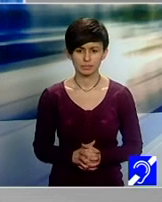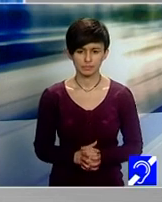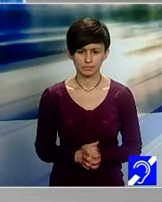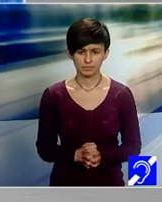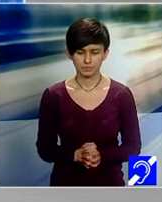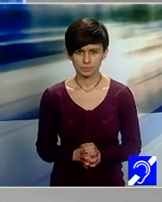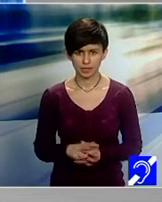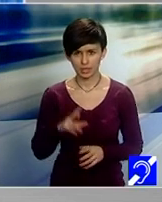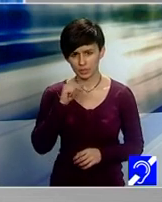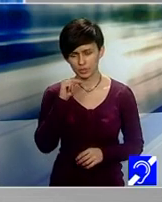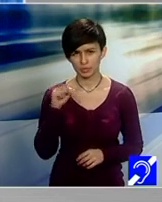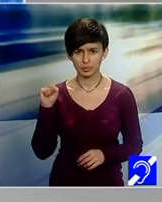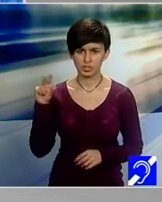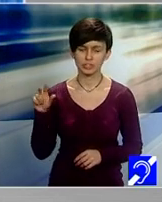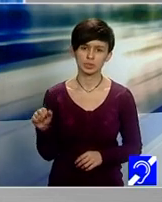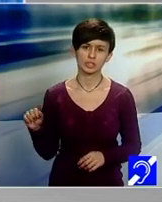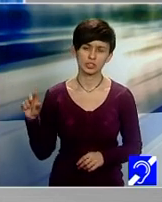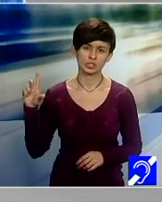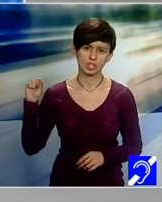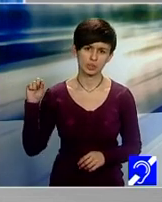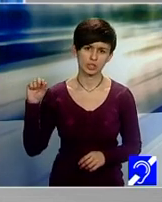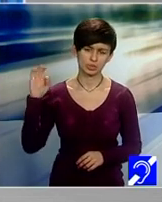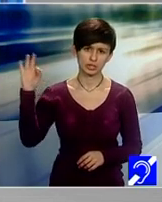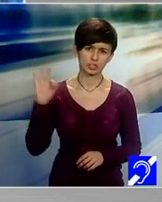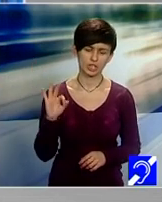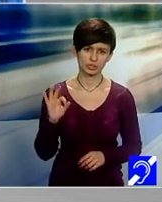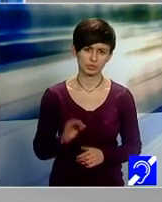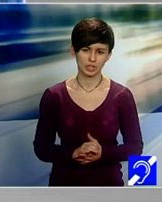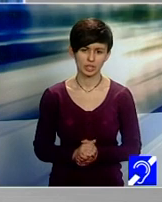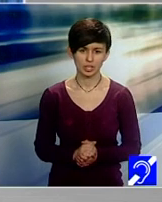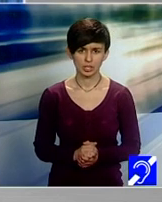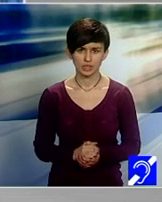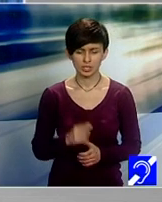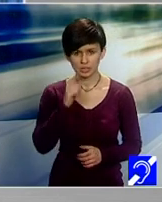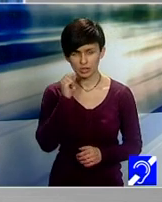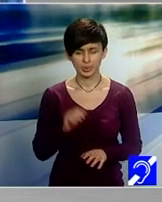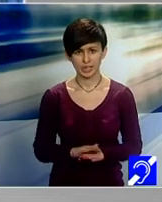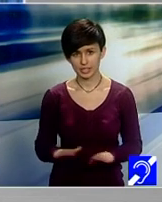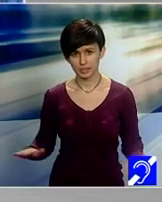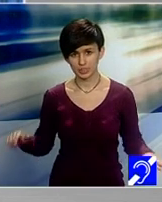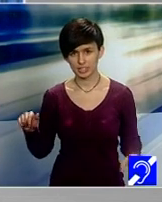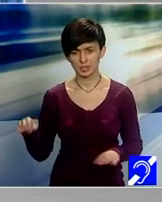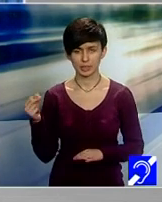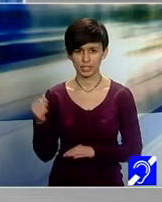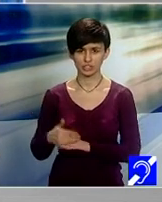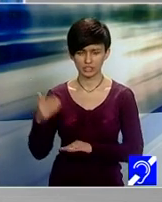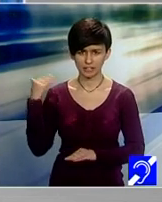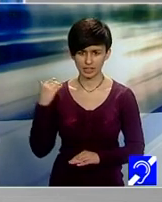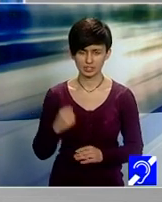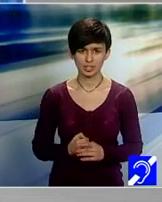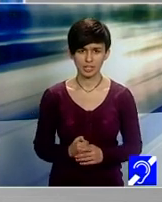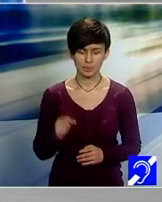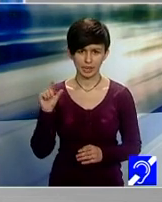puțin un 15-20, poate 25% din piață care se bazează pe acest avans mai redus. Iarăși vorbeam de